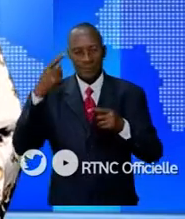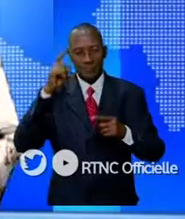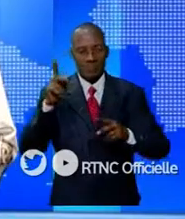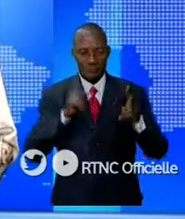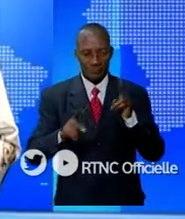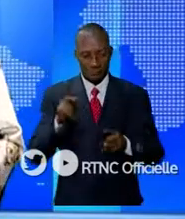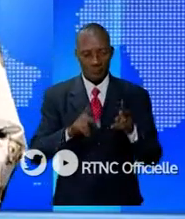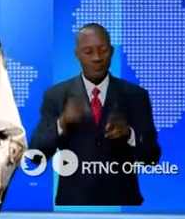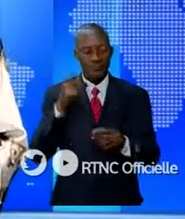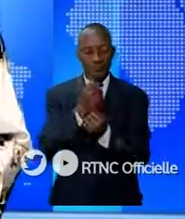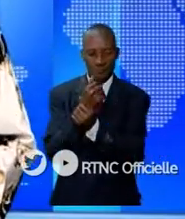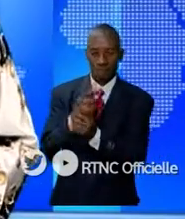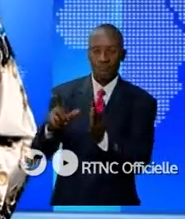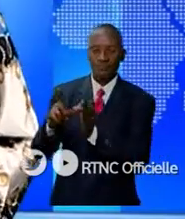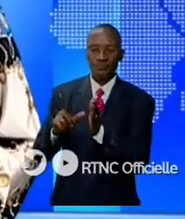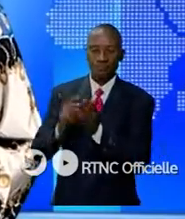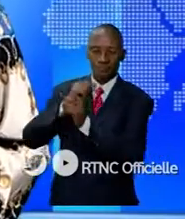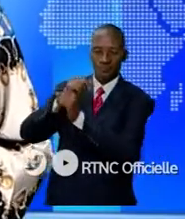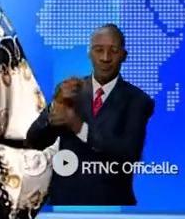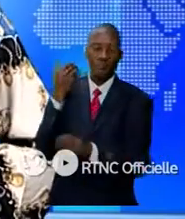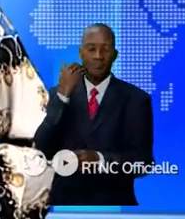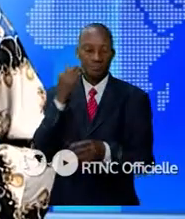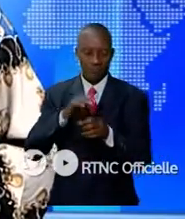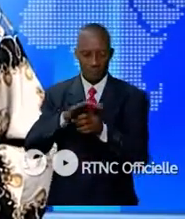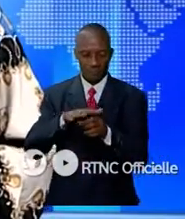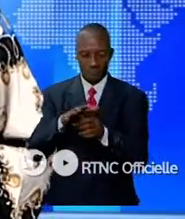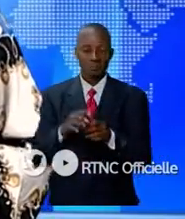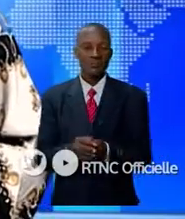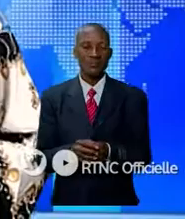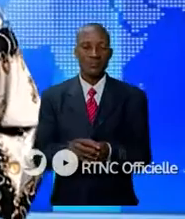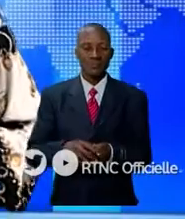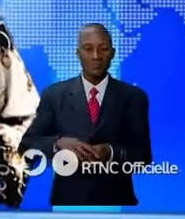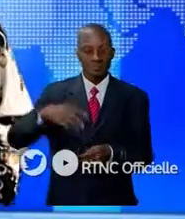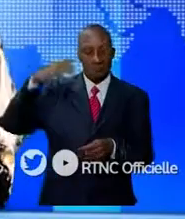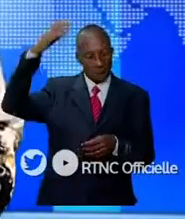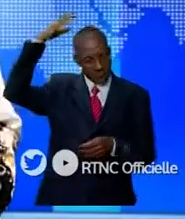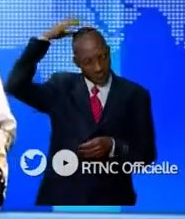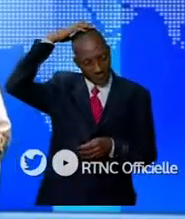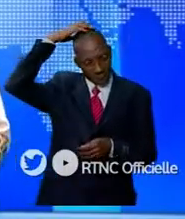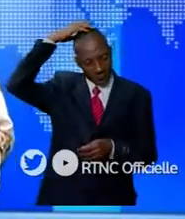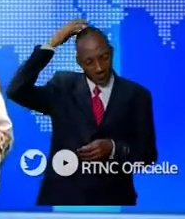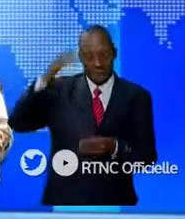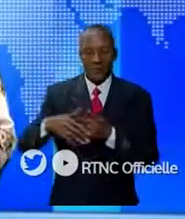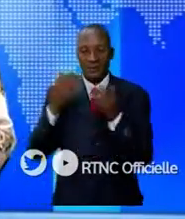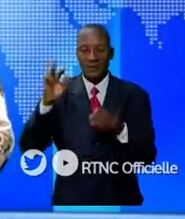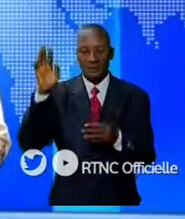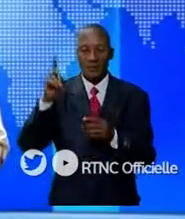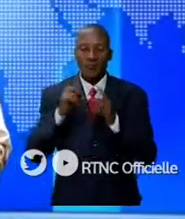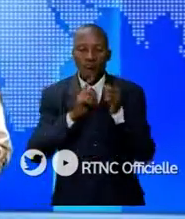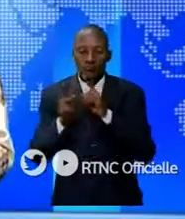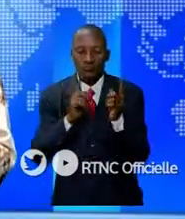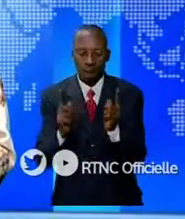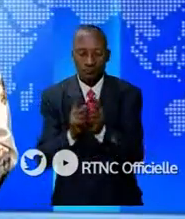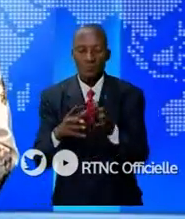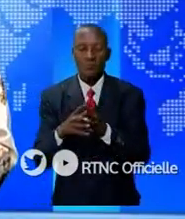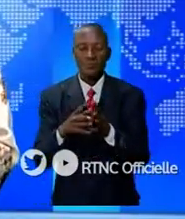respect des gestes barrières, un sujet au menu de l'entretien de l'archevêque de Kinshasa et le ministre d'État, ministre de la Communication. Par ailleurs,